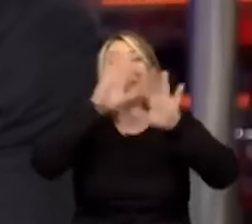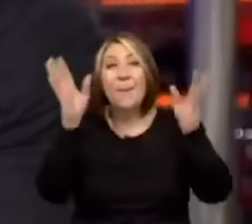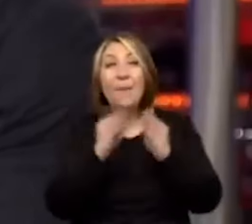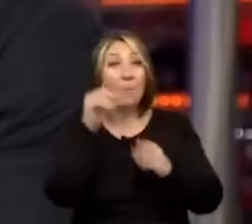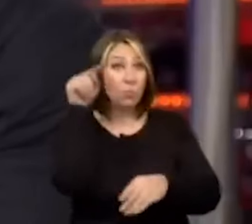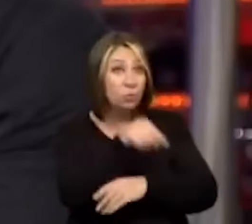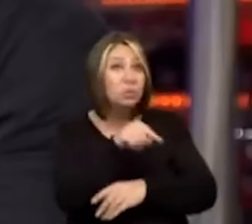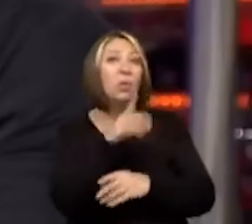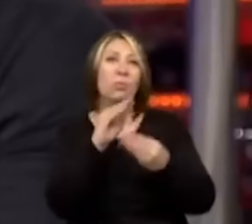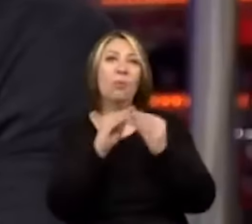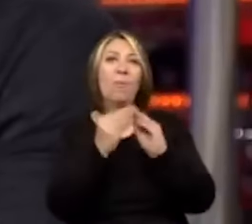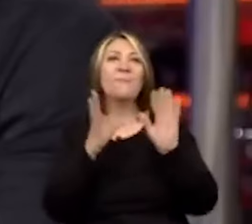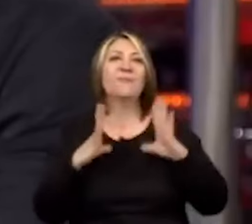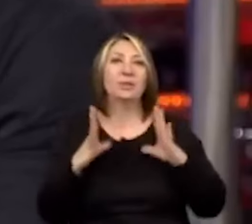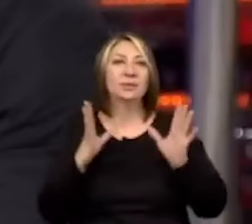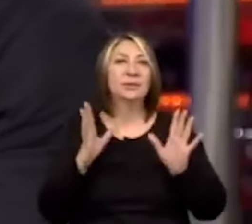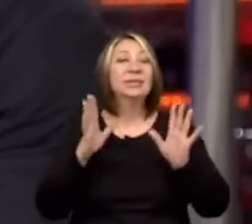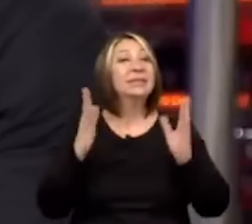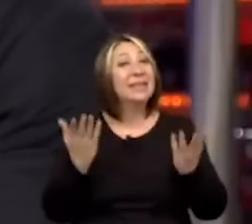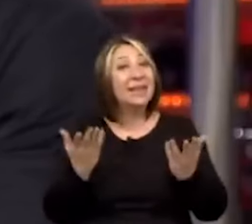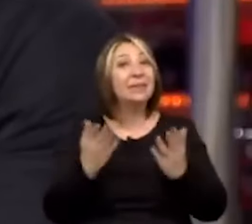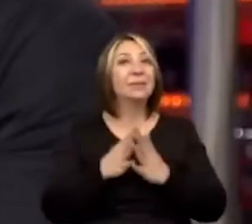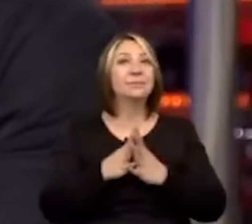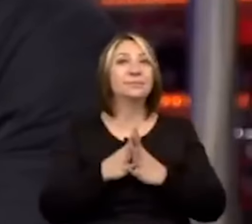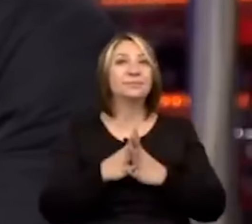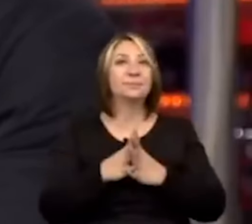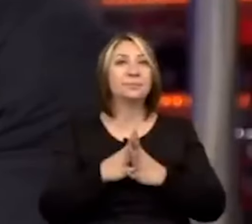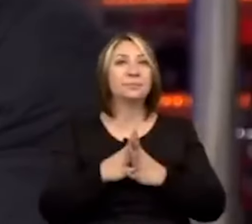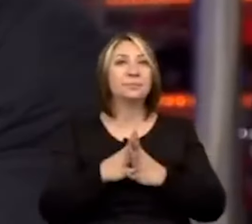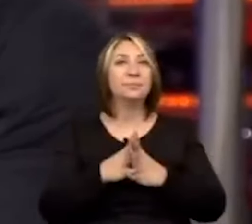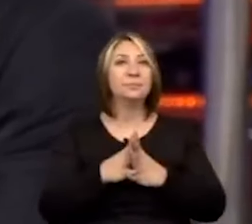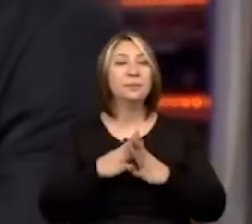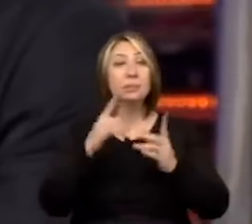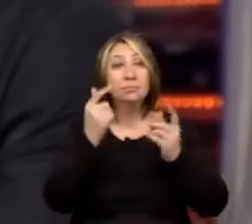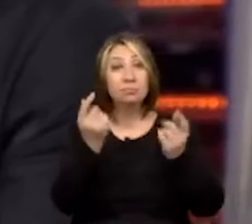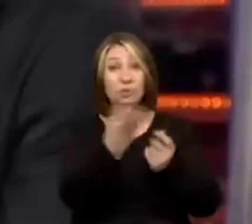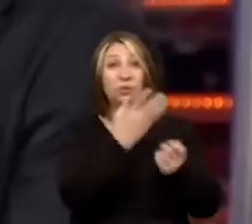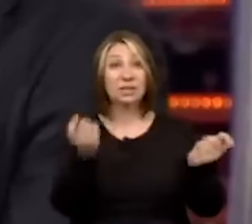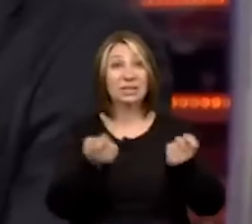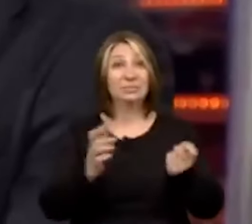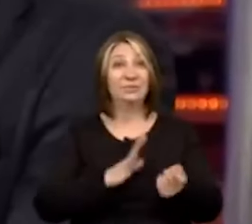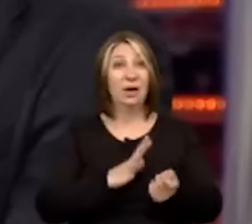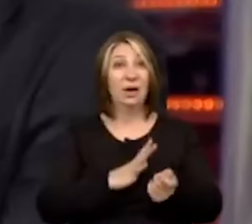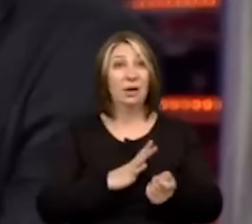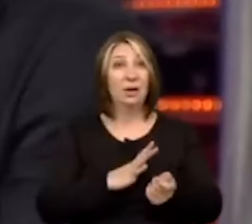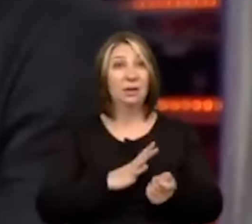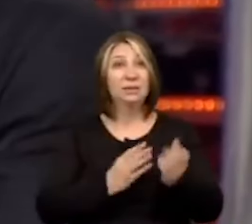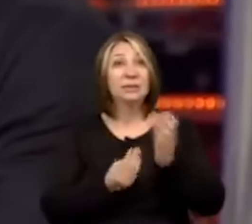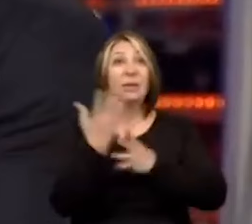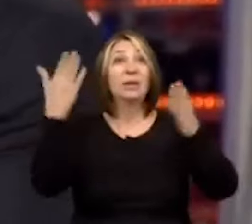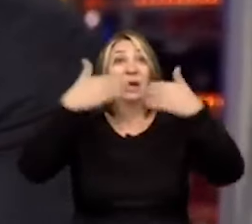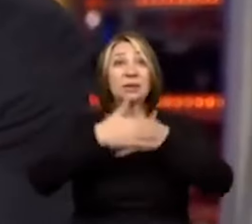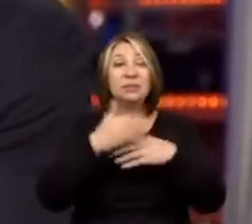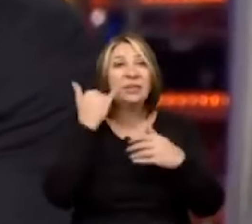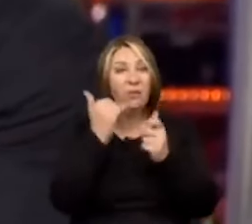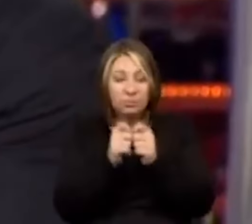tamamen buysa o zaman sorun var. Şuradan görüyorum. İşte birçok çalışanımız var demin söylediğim gibi. Sabahtan akşama